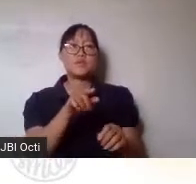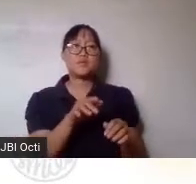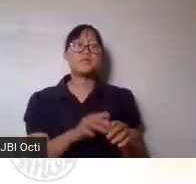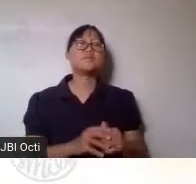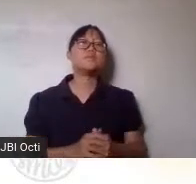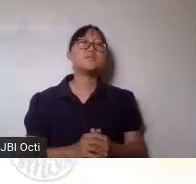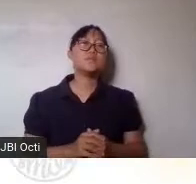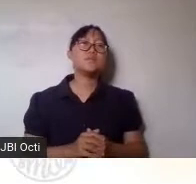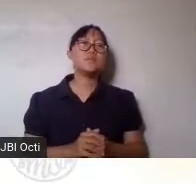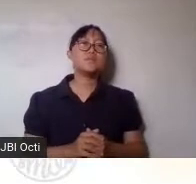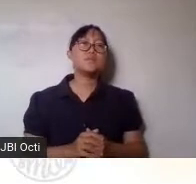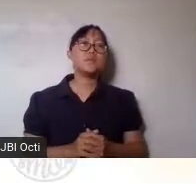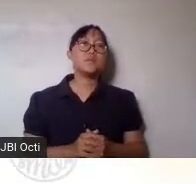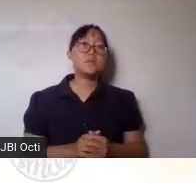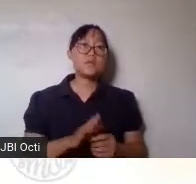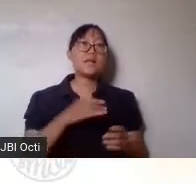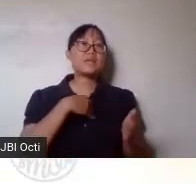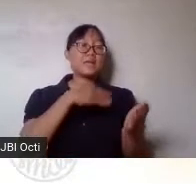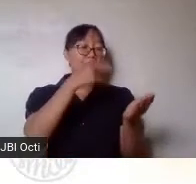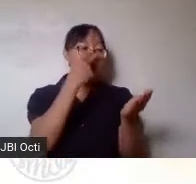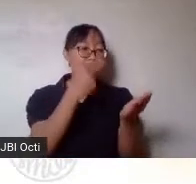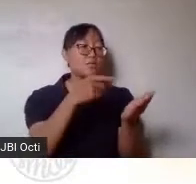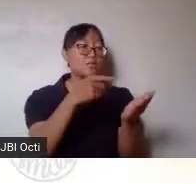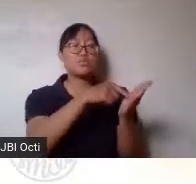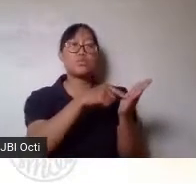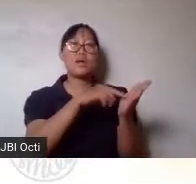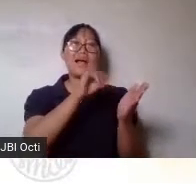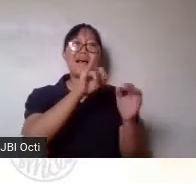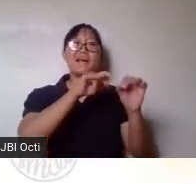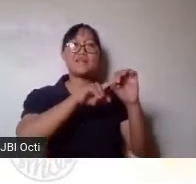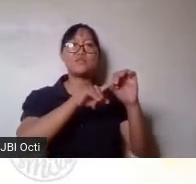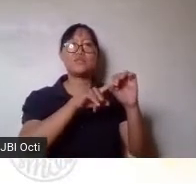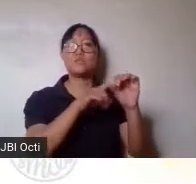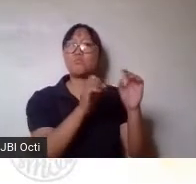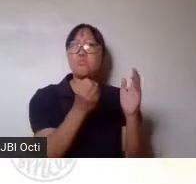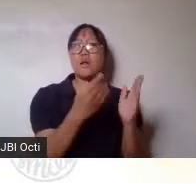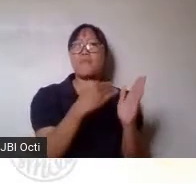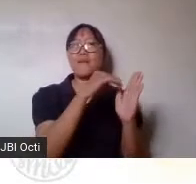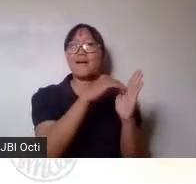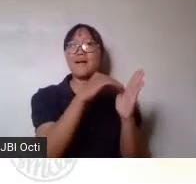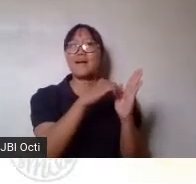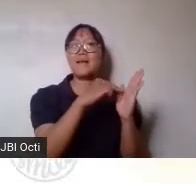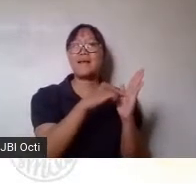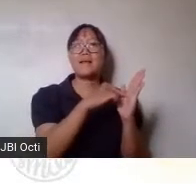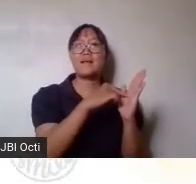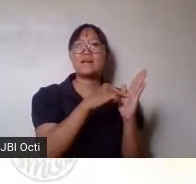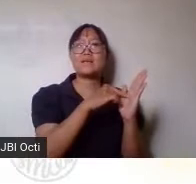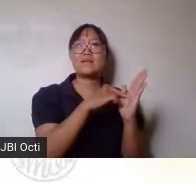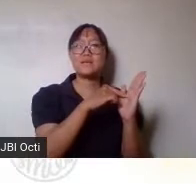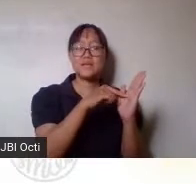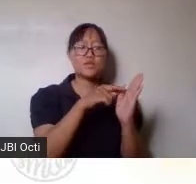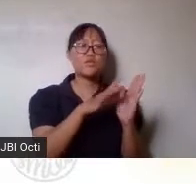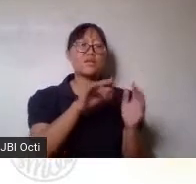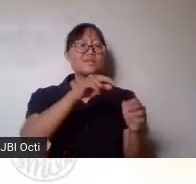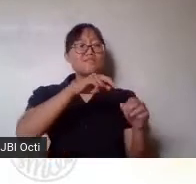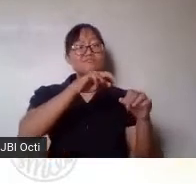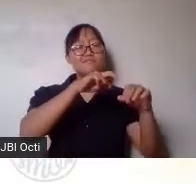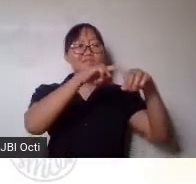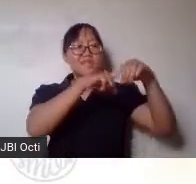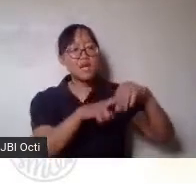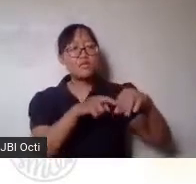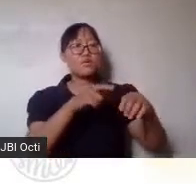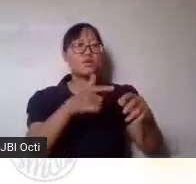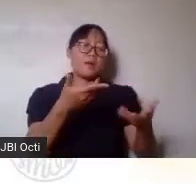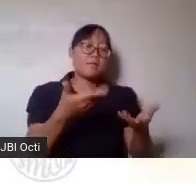tentu nanti di dalam memprediksi masa depan mereka, long term outcome mereka berbeda antara satu kasus